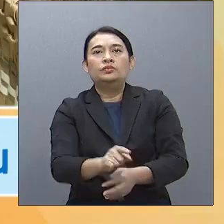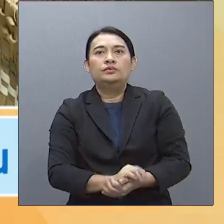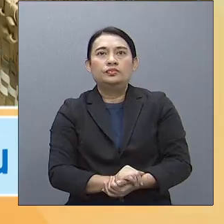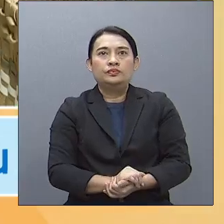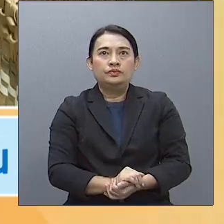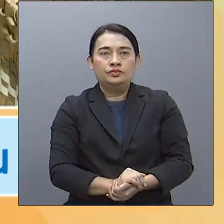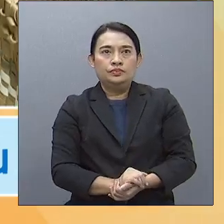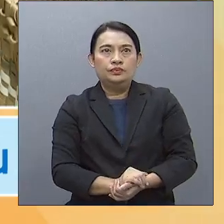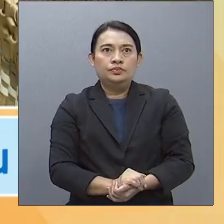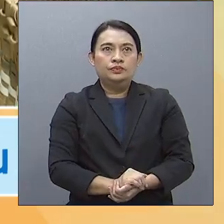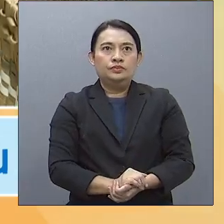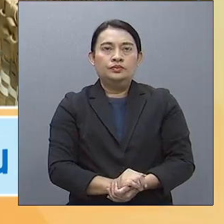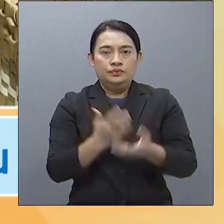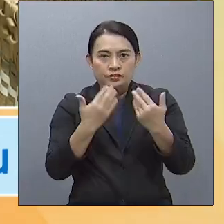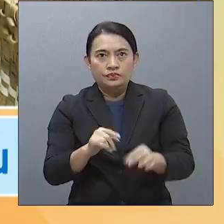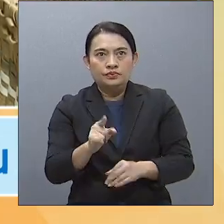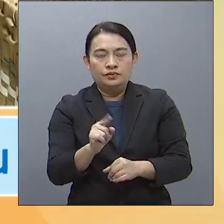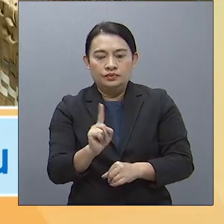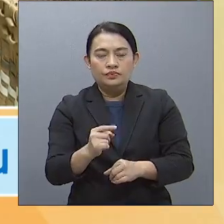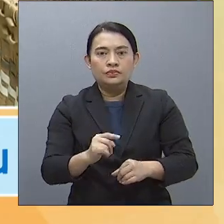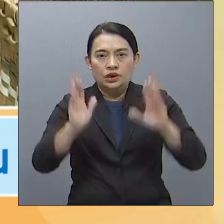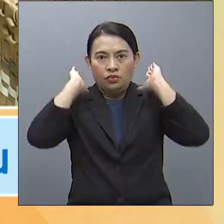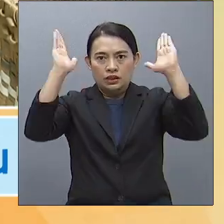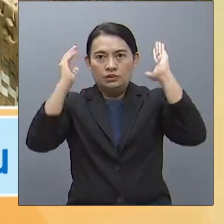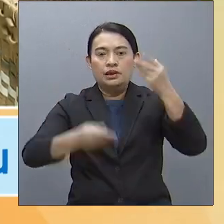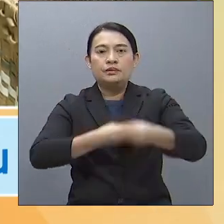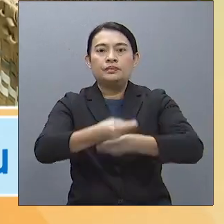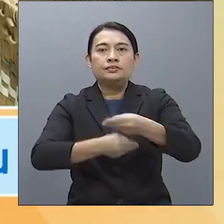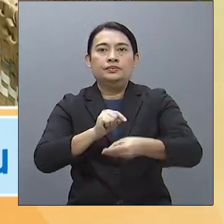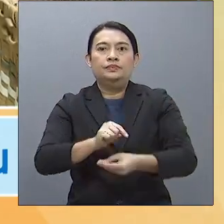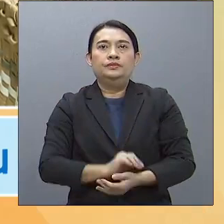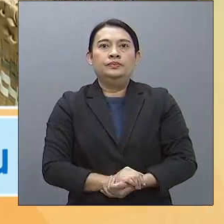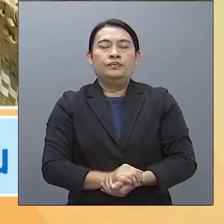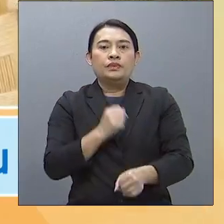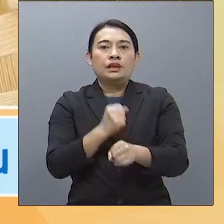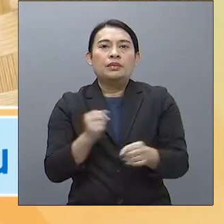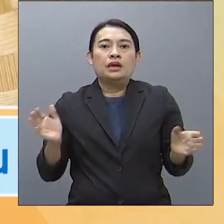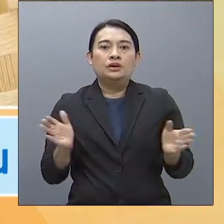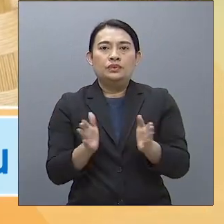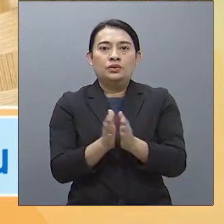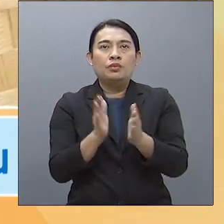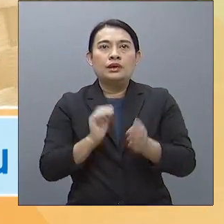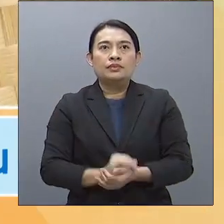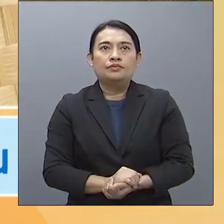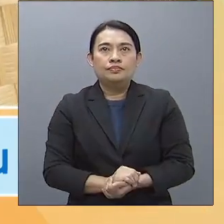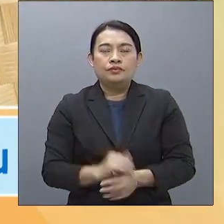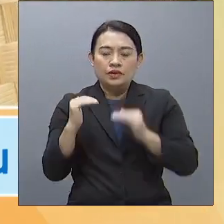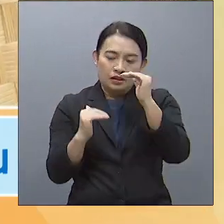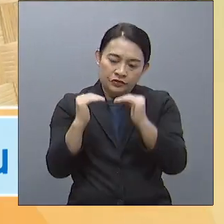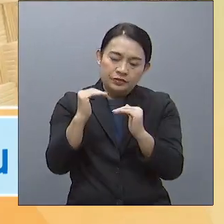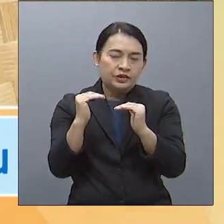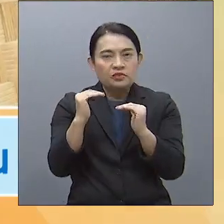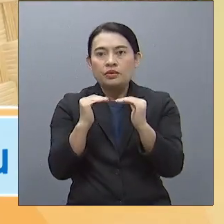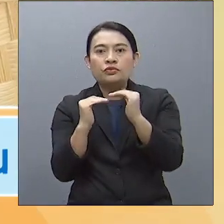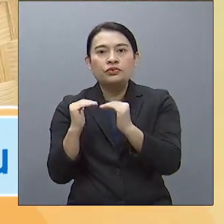คุณแม่คุณยายทำอย่างเงี้ยเราอาจจะไปทำการตลาดให้ทำงานด้วยกันคนสองวัยทำงานร่วมกัน แล้วมันลดช่องว่างระหว่างวัยด้วยนะ ใช่เหมือนที่เขาบอ